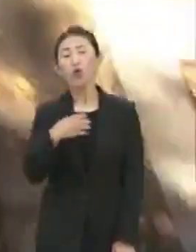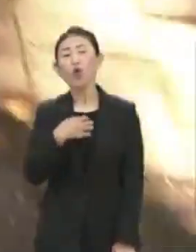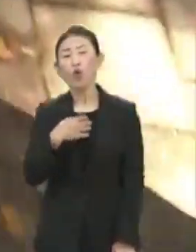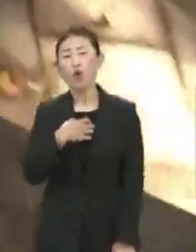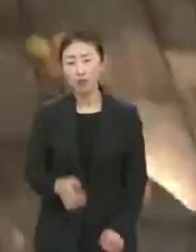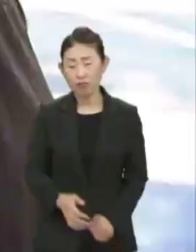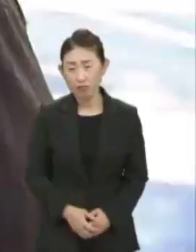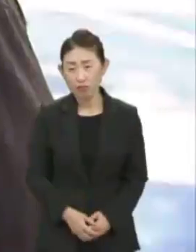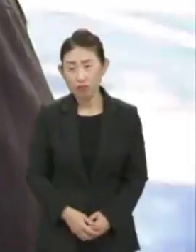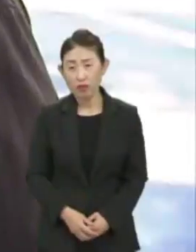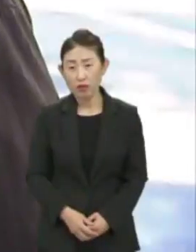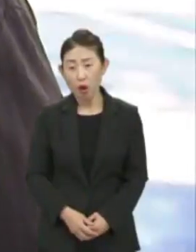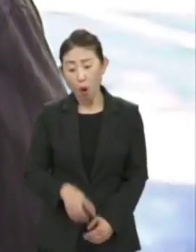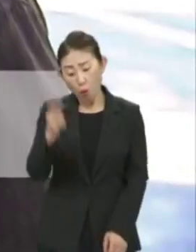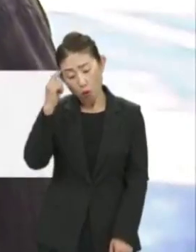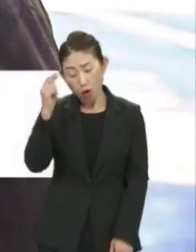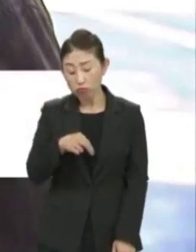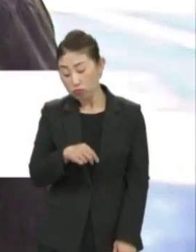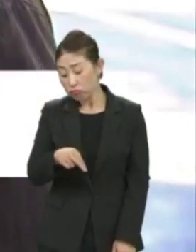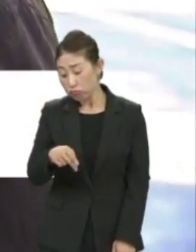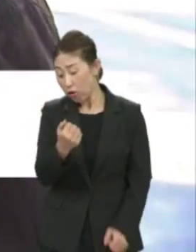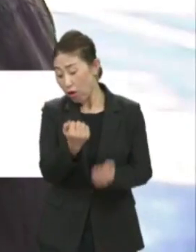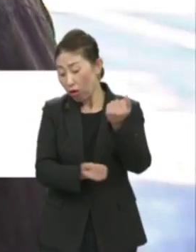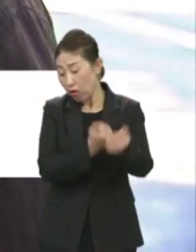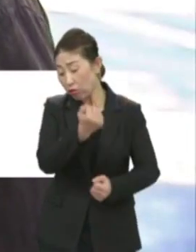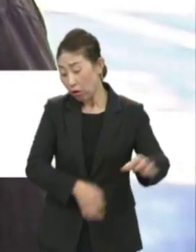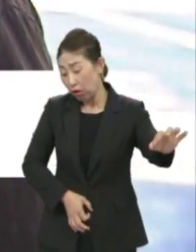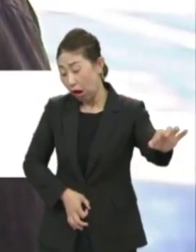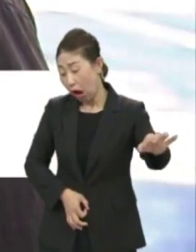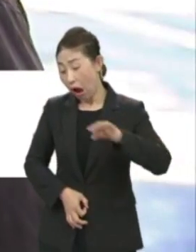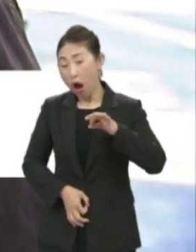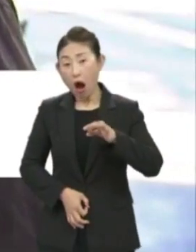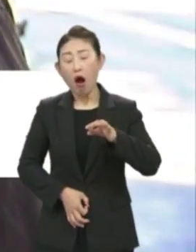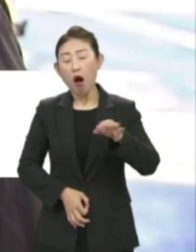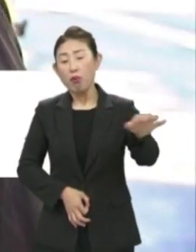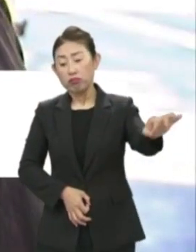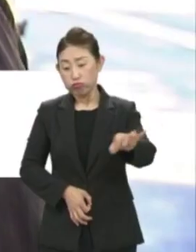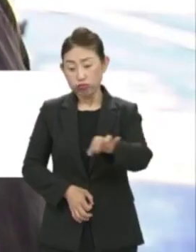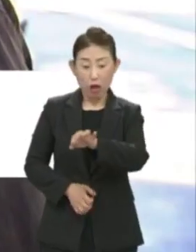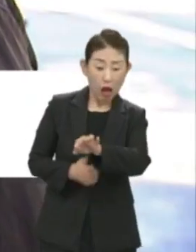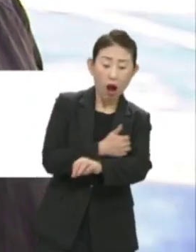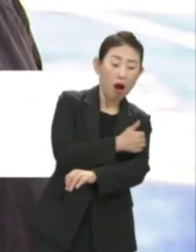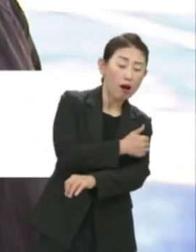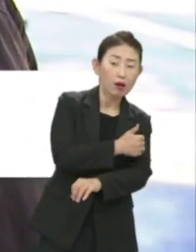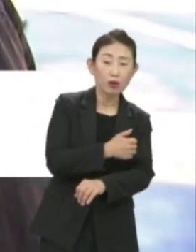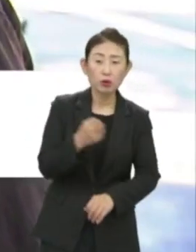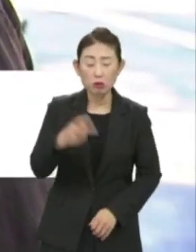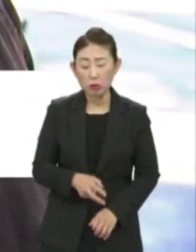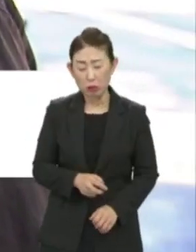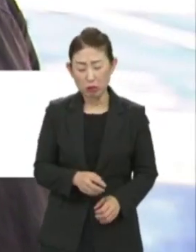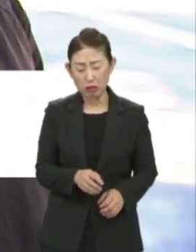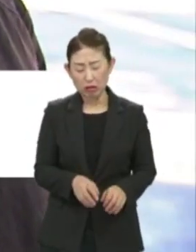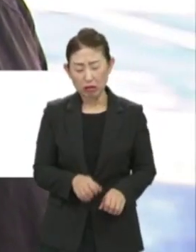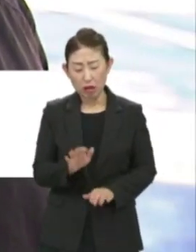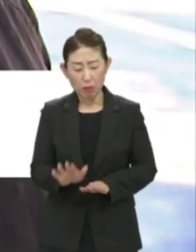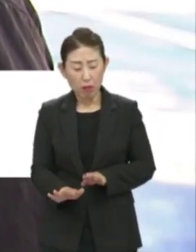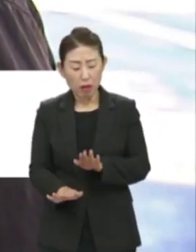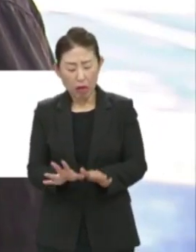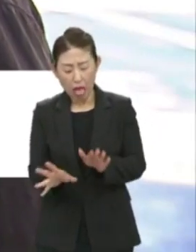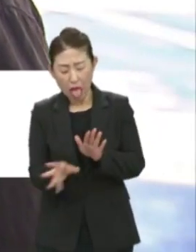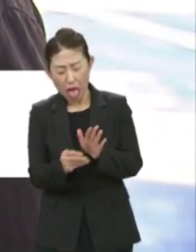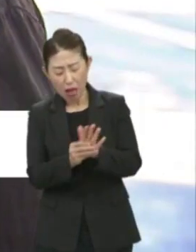생깁니다. 위험한 자전거가 이렇게 막 지나간다든가 그러면 그걸 자전거도 피해야 되고 이 껍데기가 이제 이